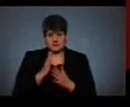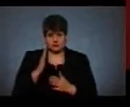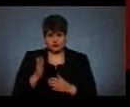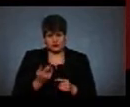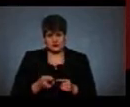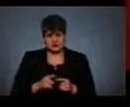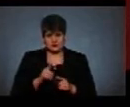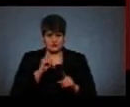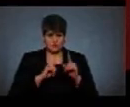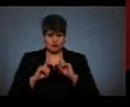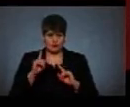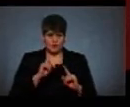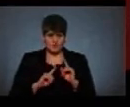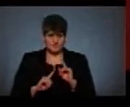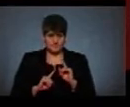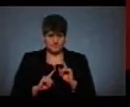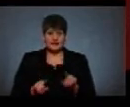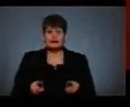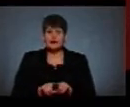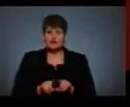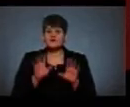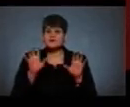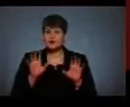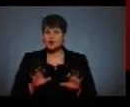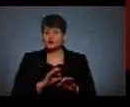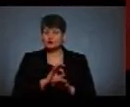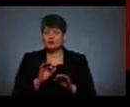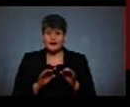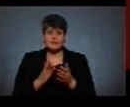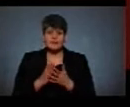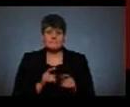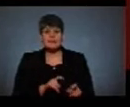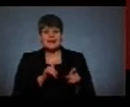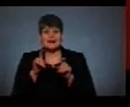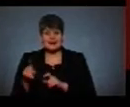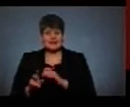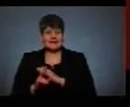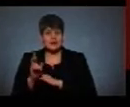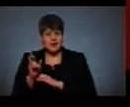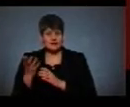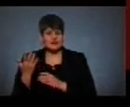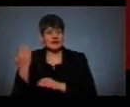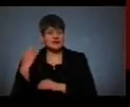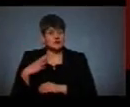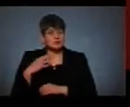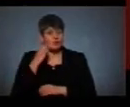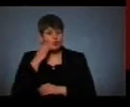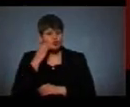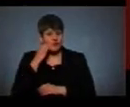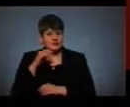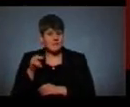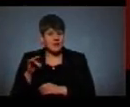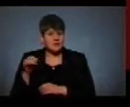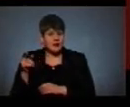оці збори. Також у законопроекті йдеться і про перехід храмів, які раніше належали Московському патріархату